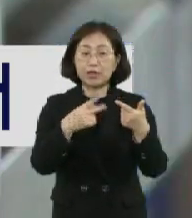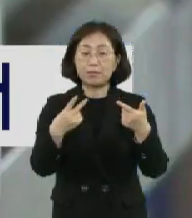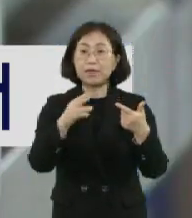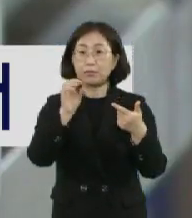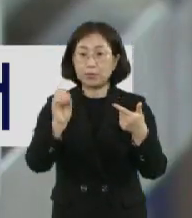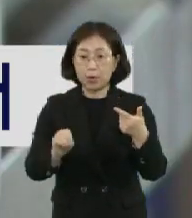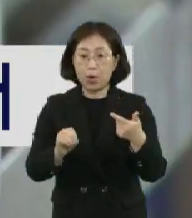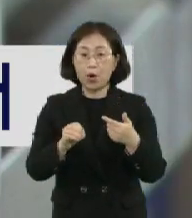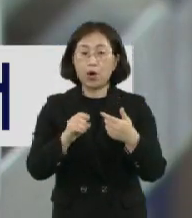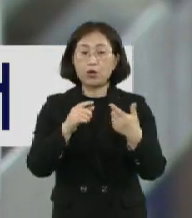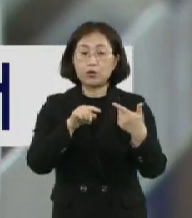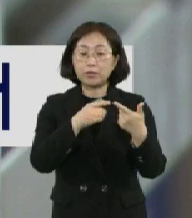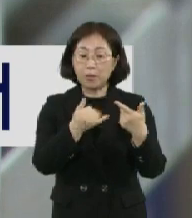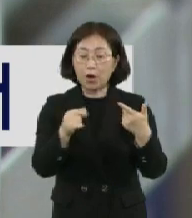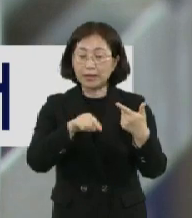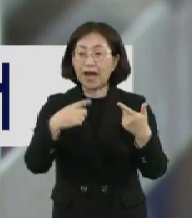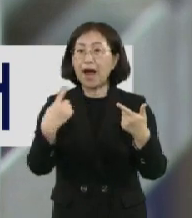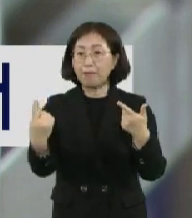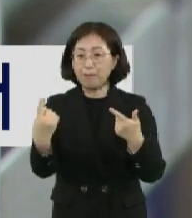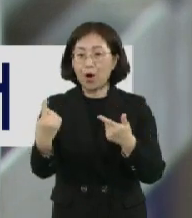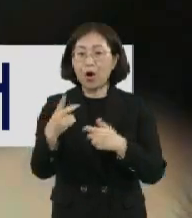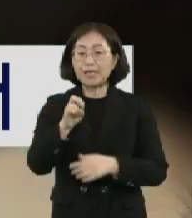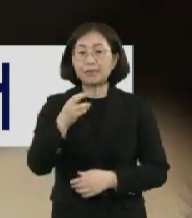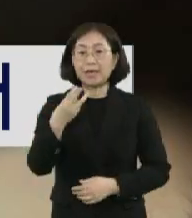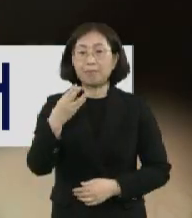16.2%, 6.2명당 1명꼴인